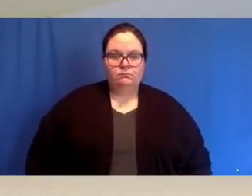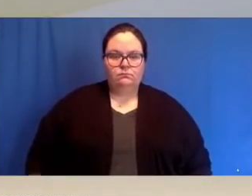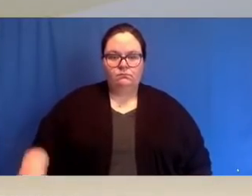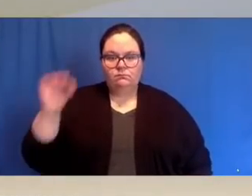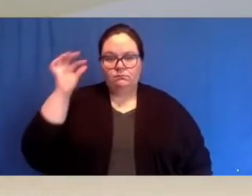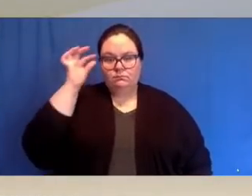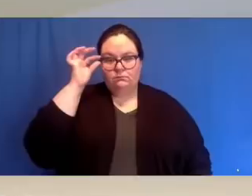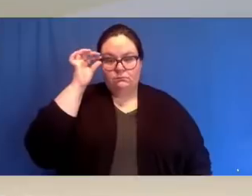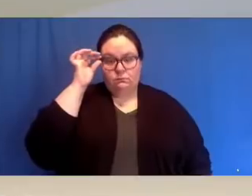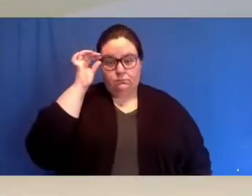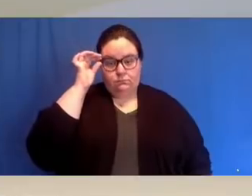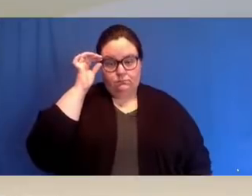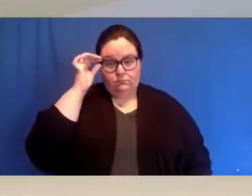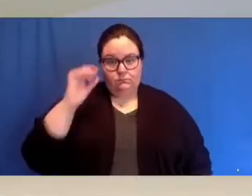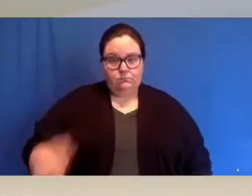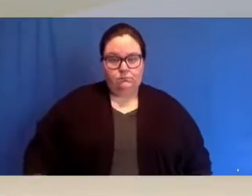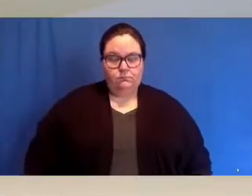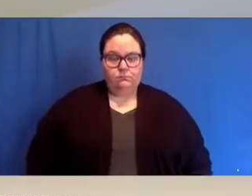puis avec Omicron